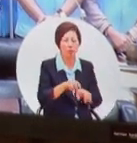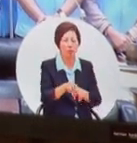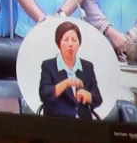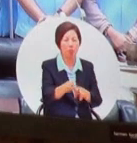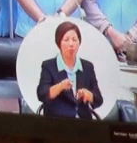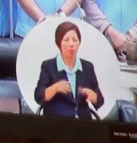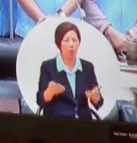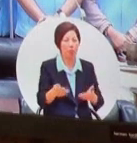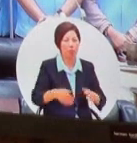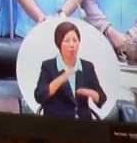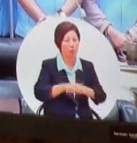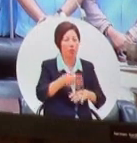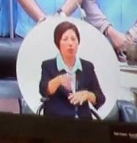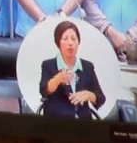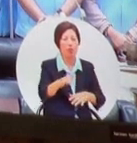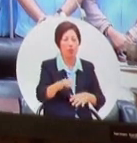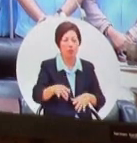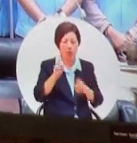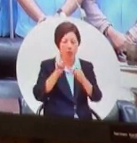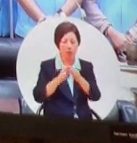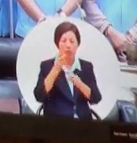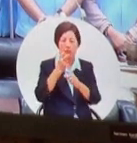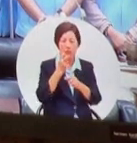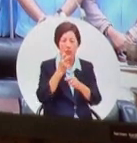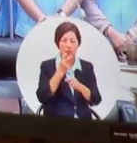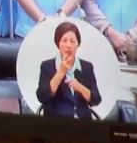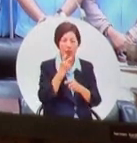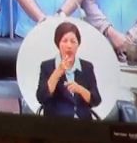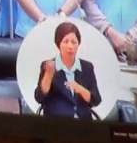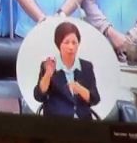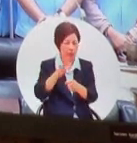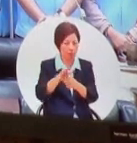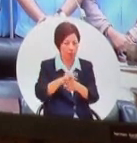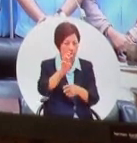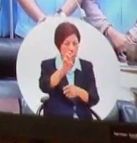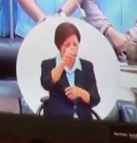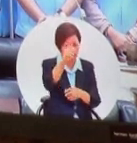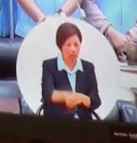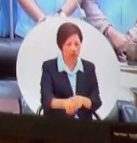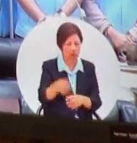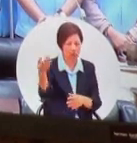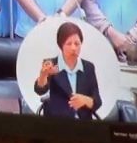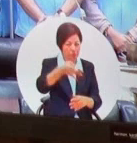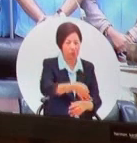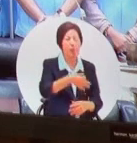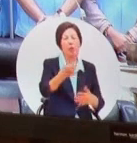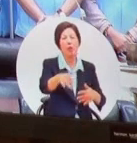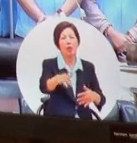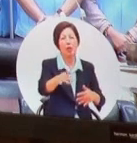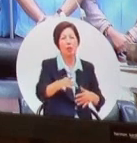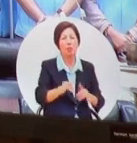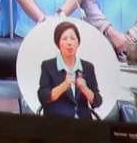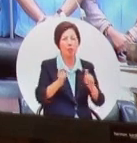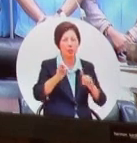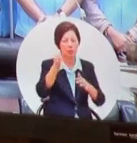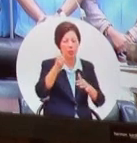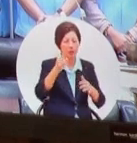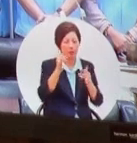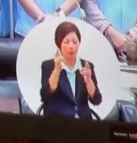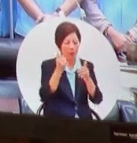央要补助高雄市的30亿元没有下来，有没有任何一个民意代表为了高